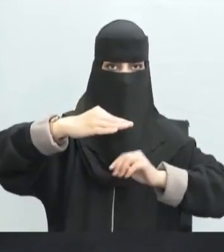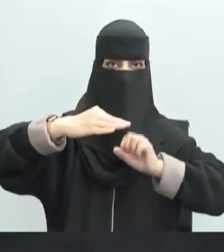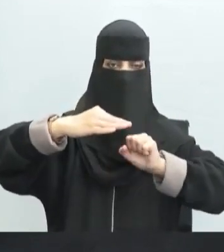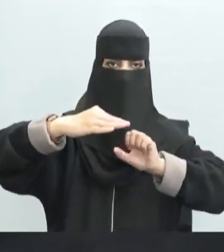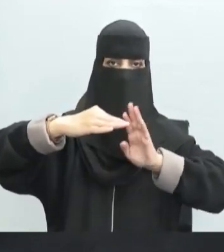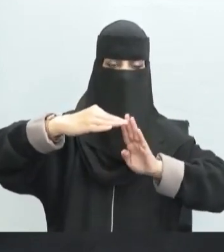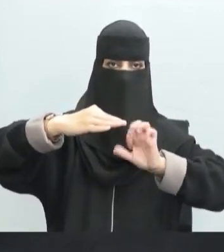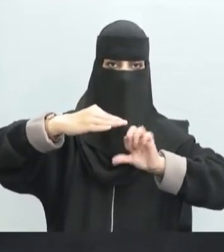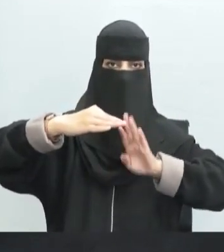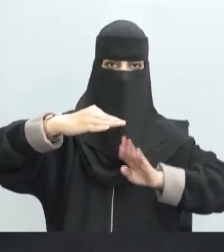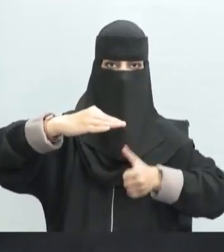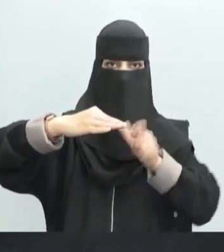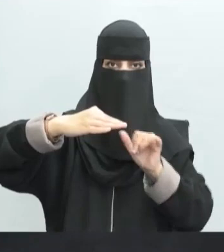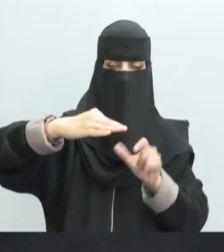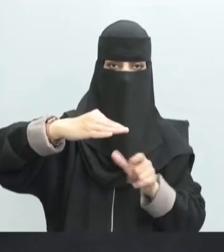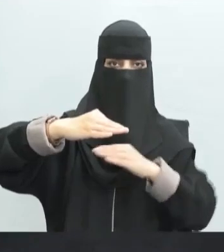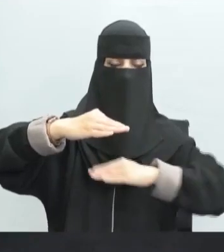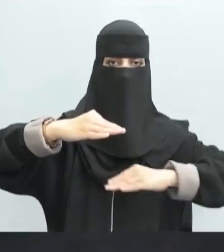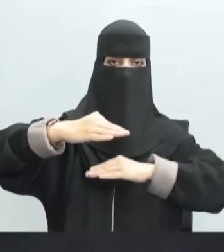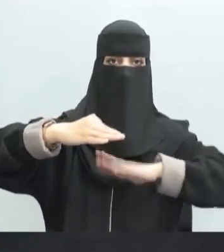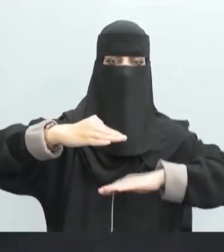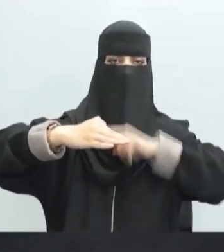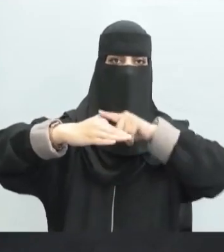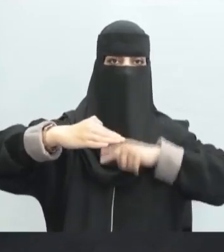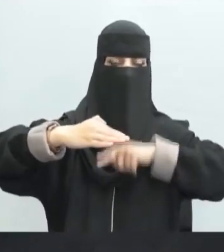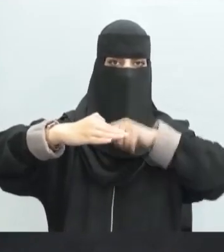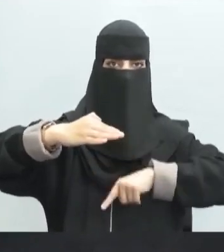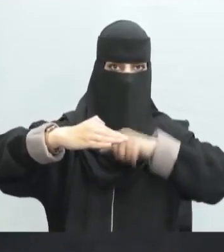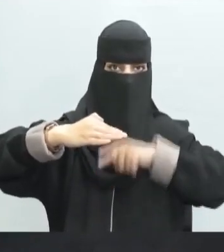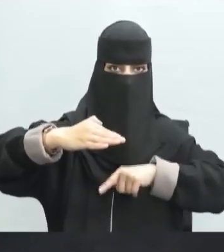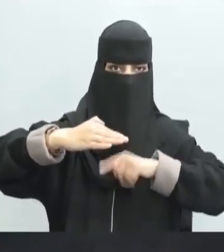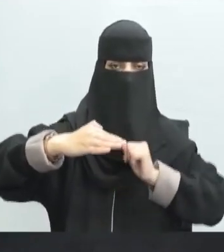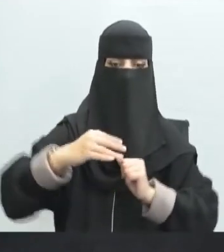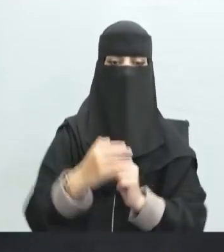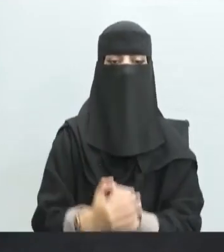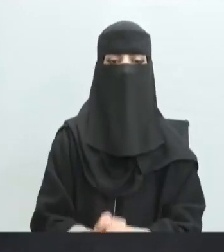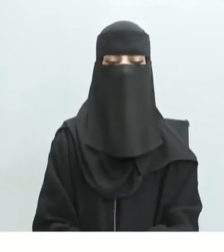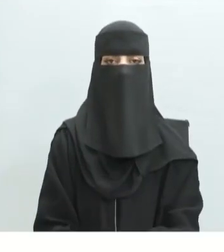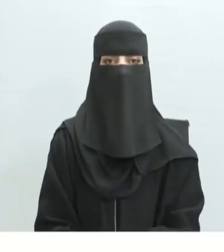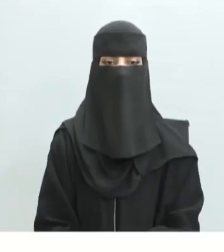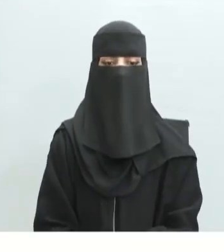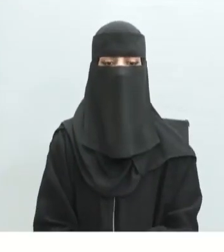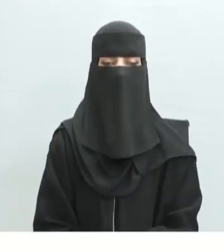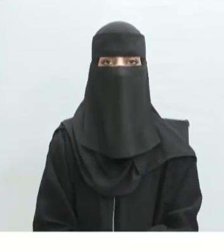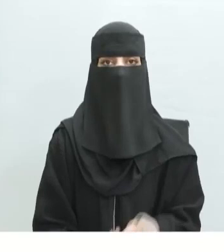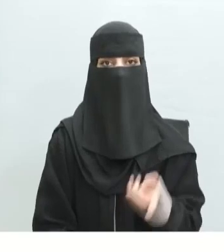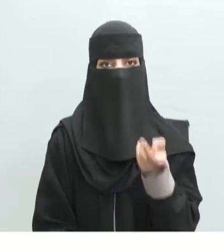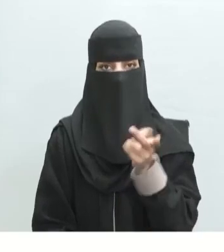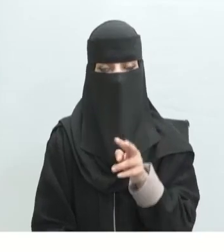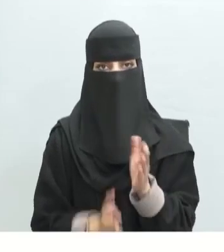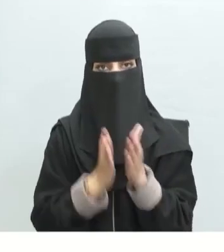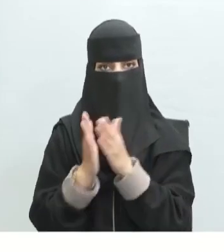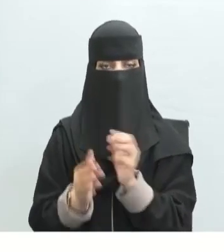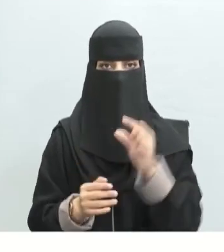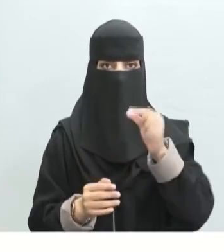الوتر لاحظ الوتر دائما يكون وين يكون في المقام بالنسبه للسا والكوساين الظلع الداله